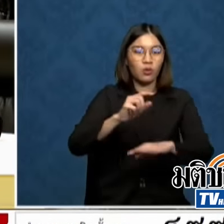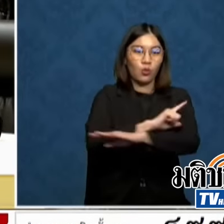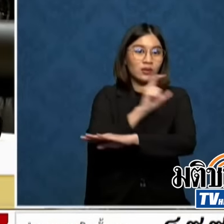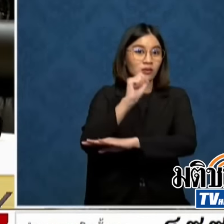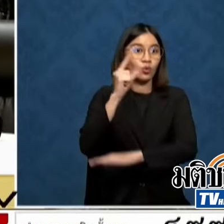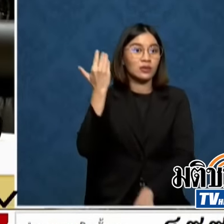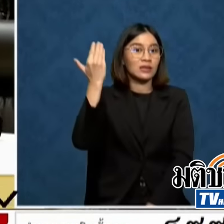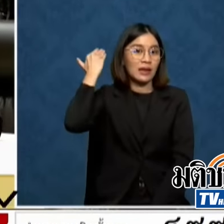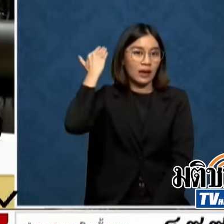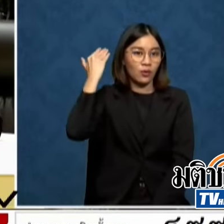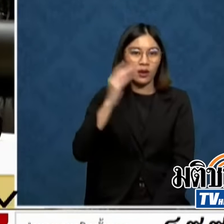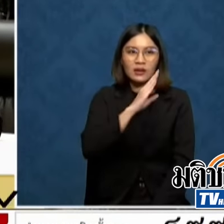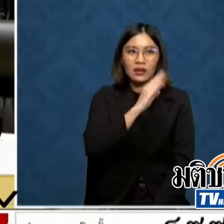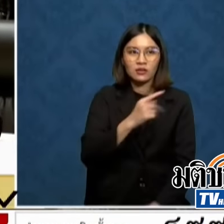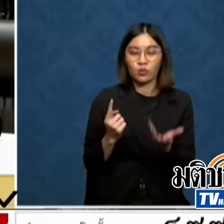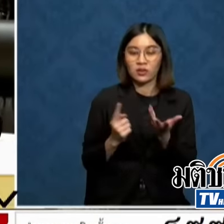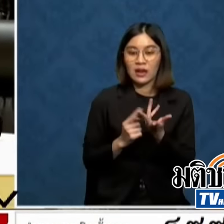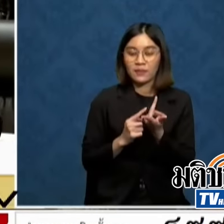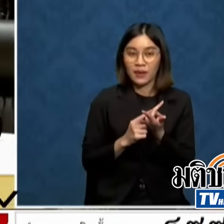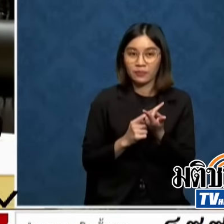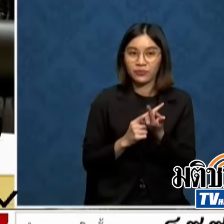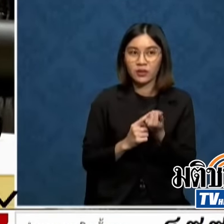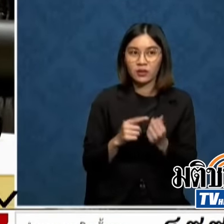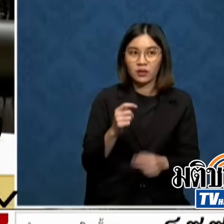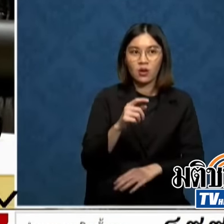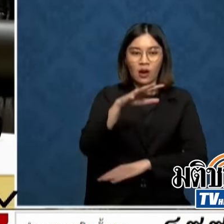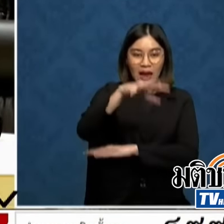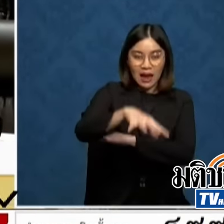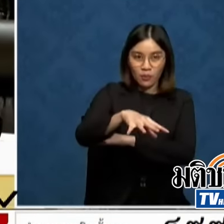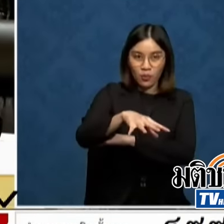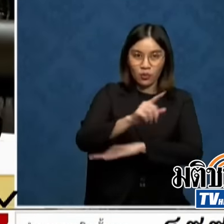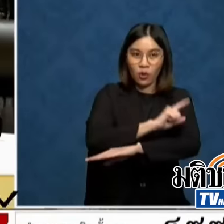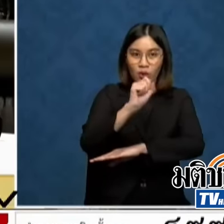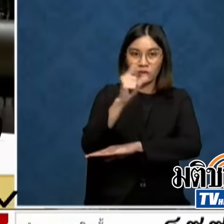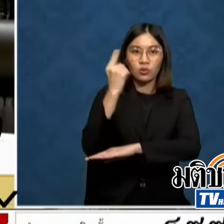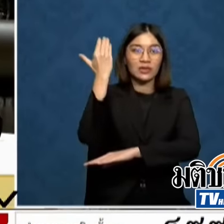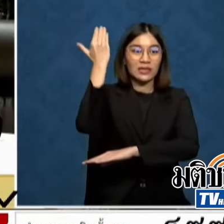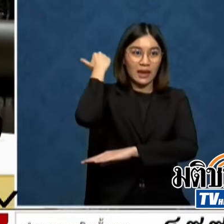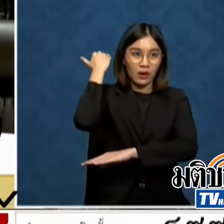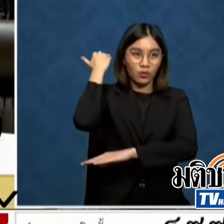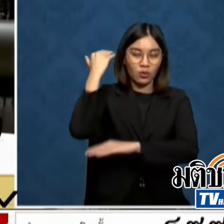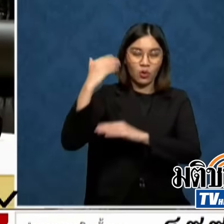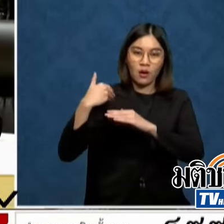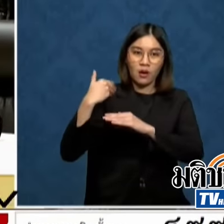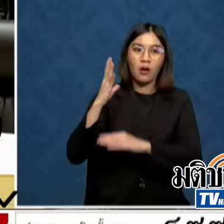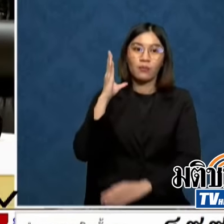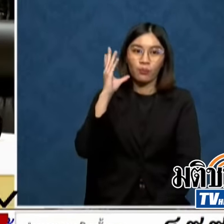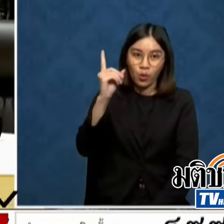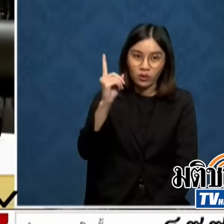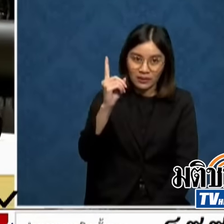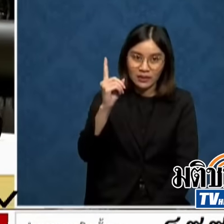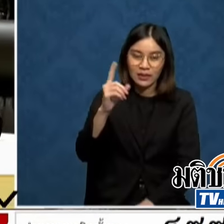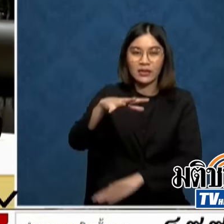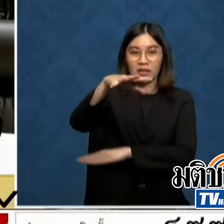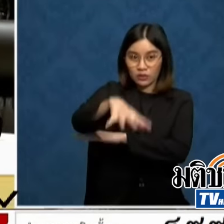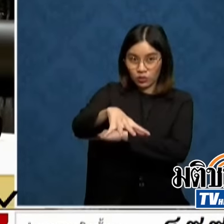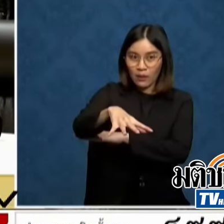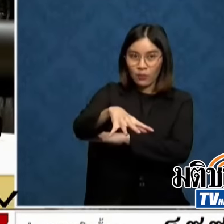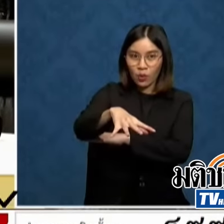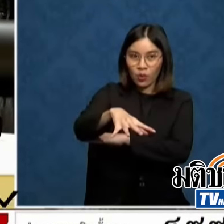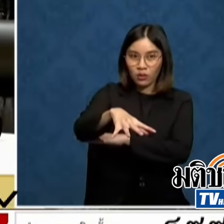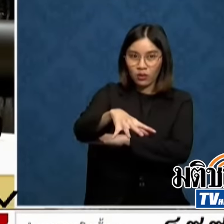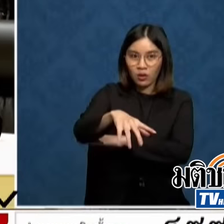าถ้านับจากวินาที 17:00 นของศุกร์ที่แล้ววันพรุ่งนี้ 17:00 ตรงจ